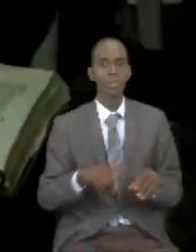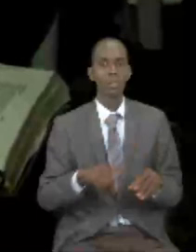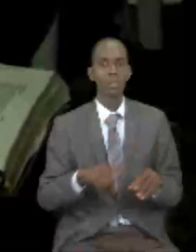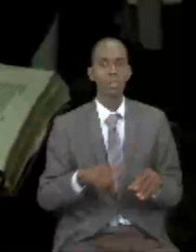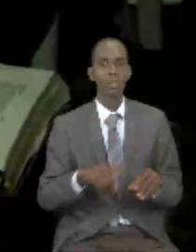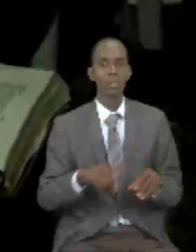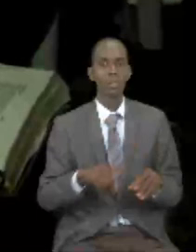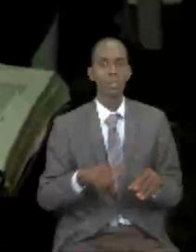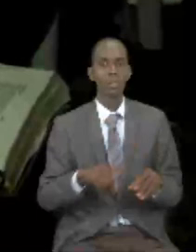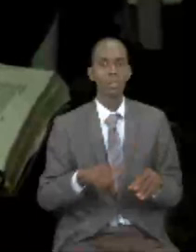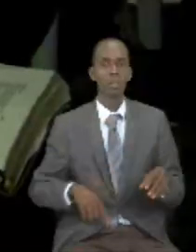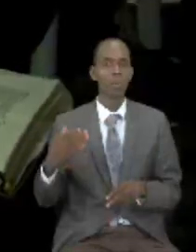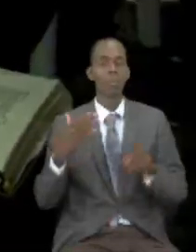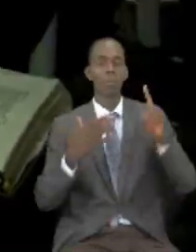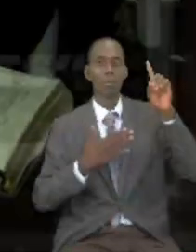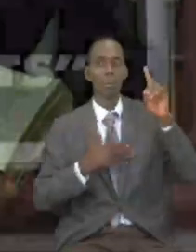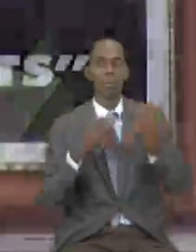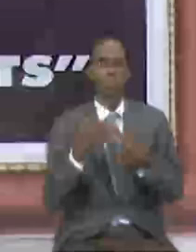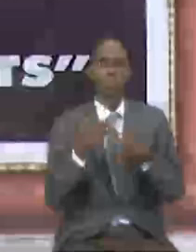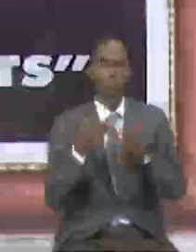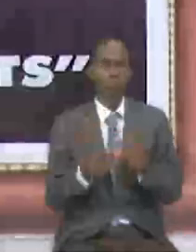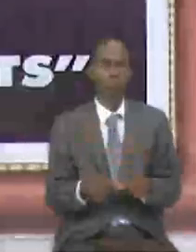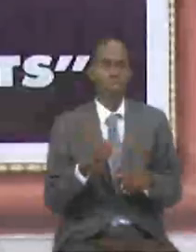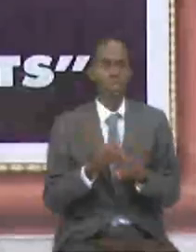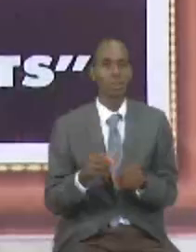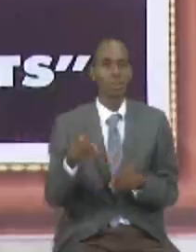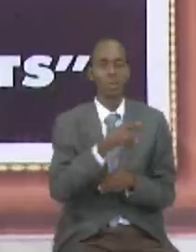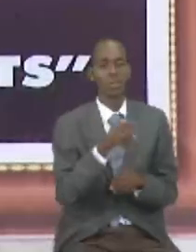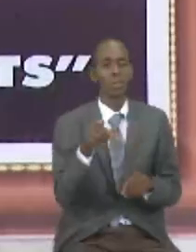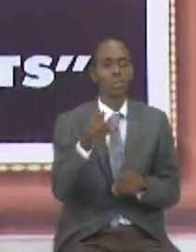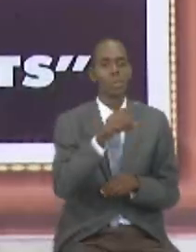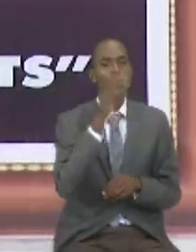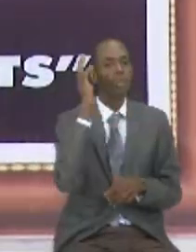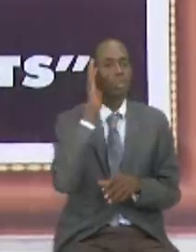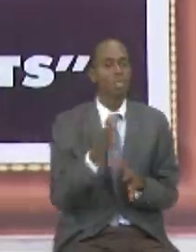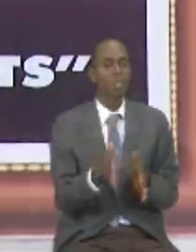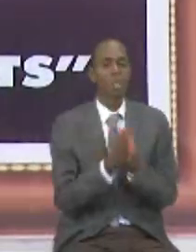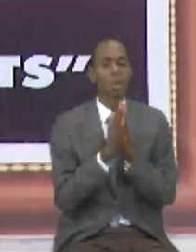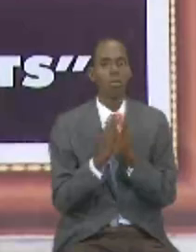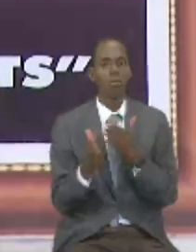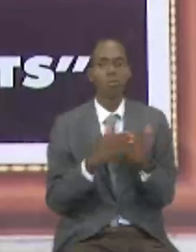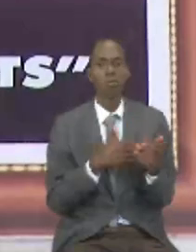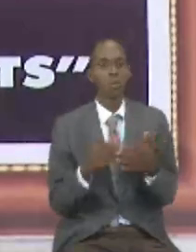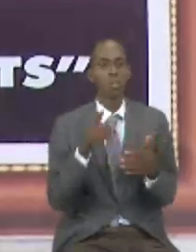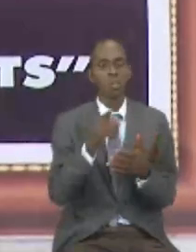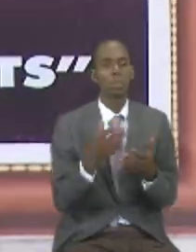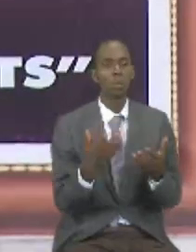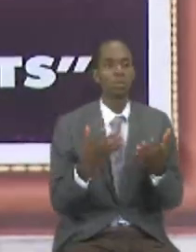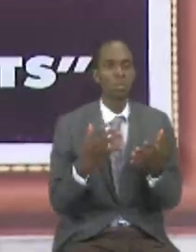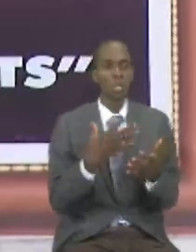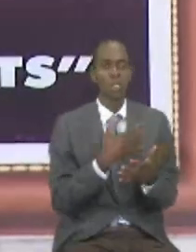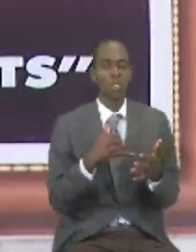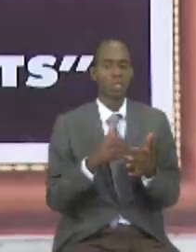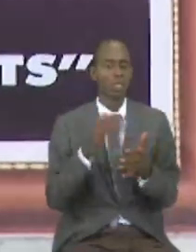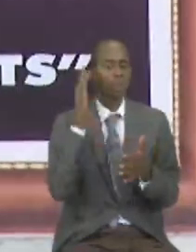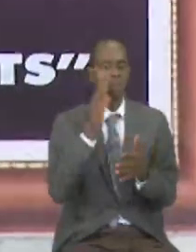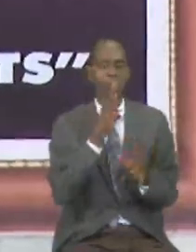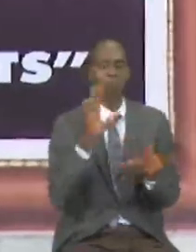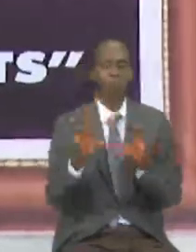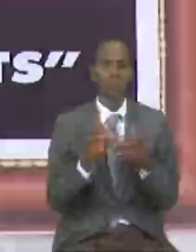dans le Seigneur, et que mes paroles demeurent en vous, demandez ce que vous voudrez, et cela vous sera